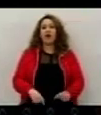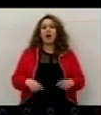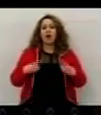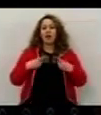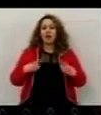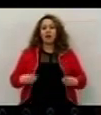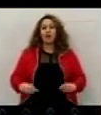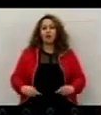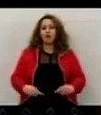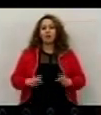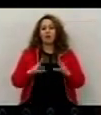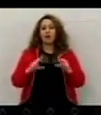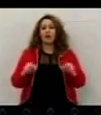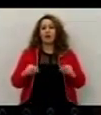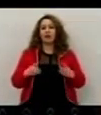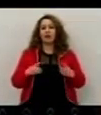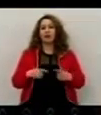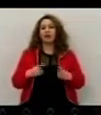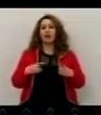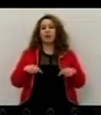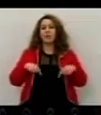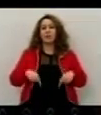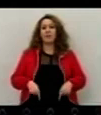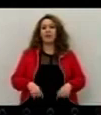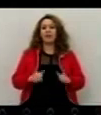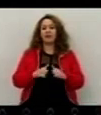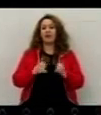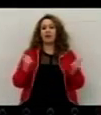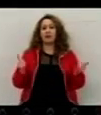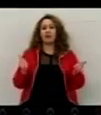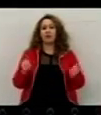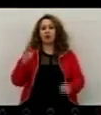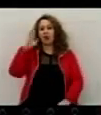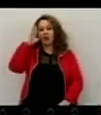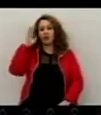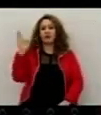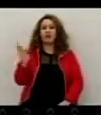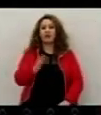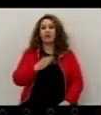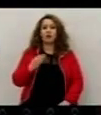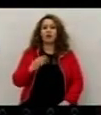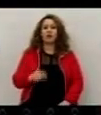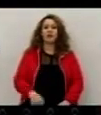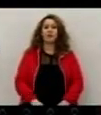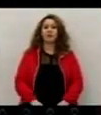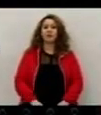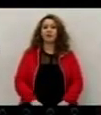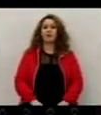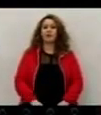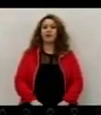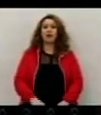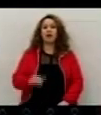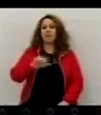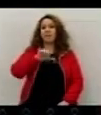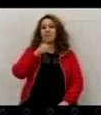الشعبي الوطني المحترمون، السيدة والسادة الوزراء، أسرة الإعلام، السلام عليكم ورحمة الله تعالى وبركاته. بداية